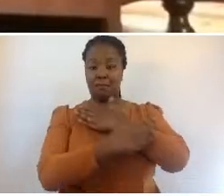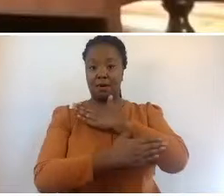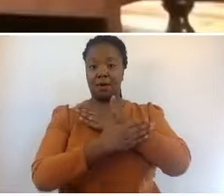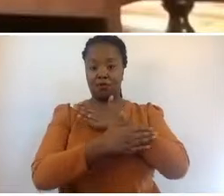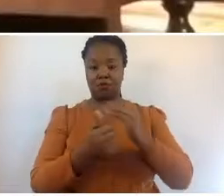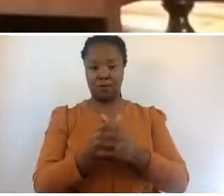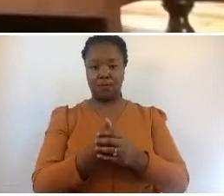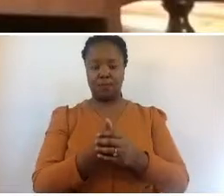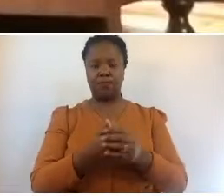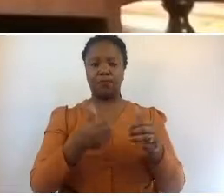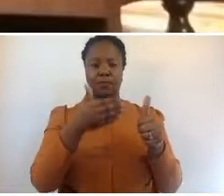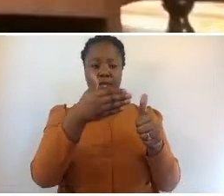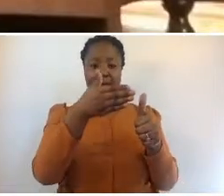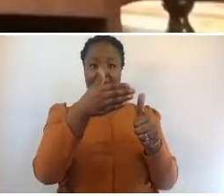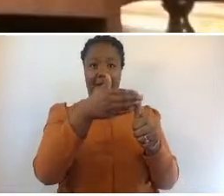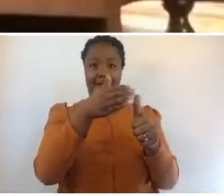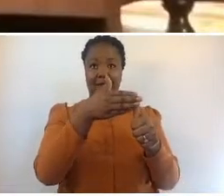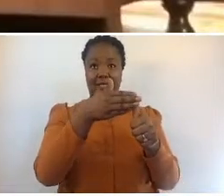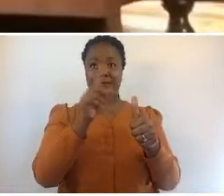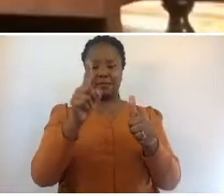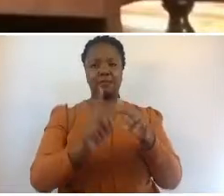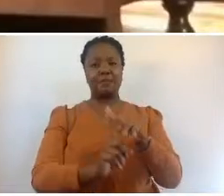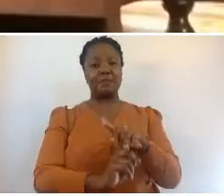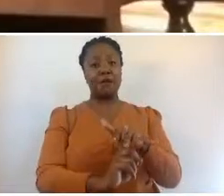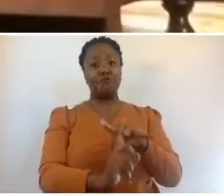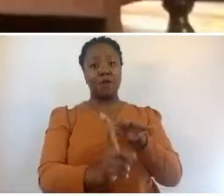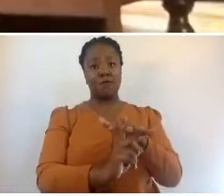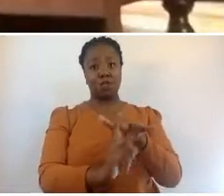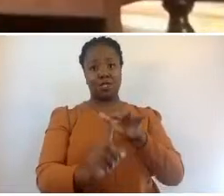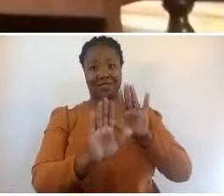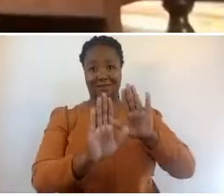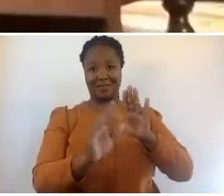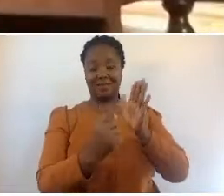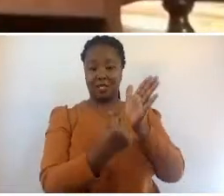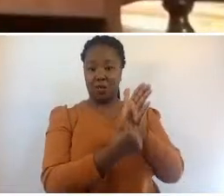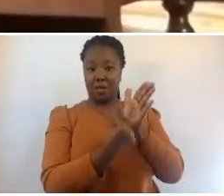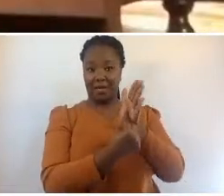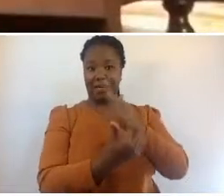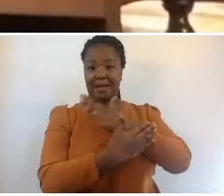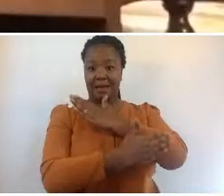premier lieu, les réfugiés en Ouganda